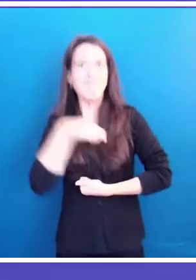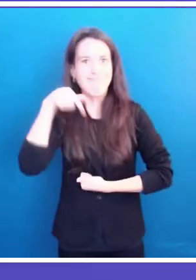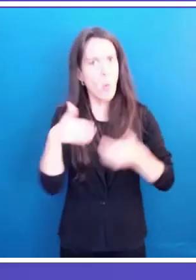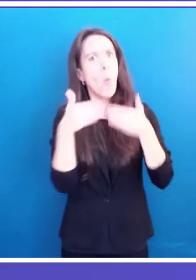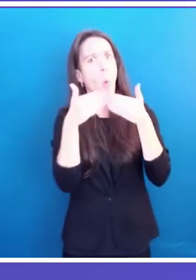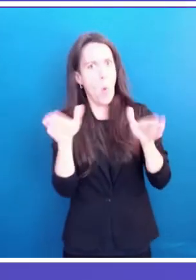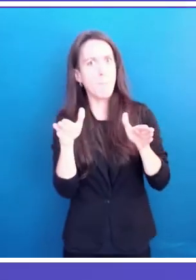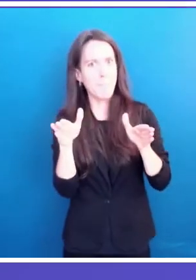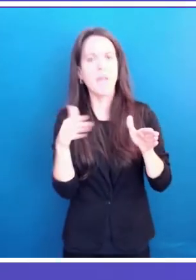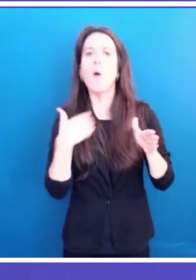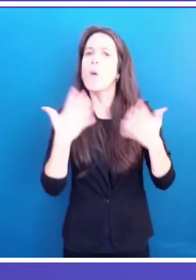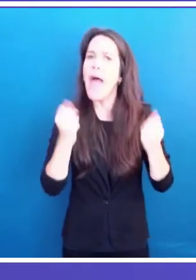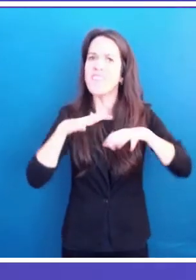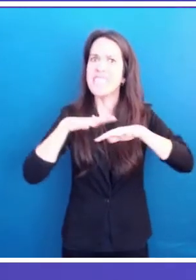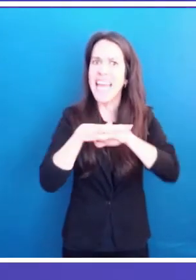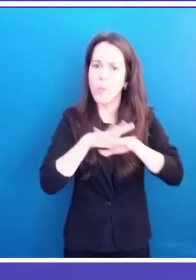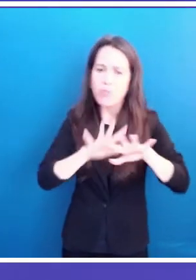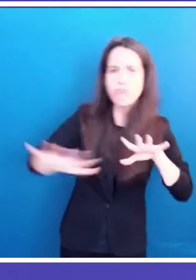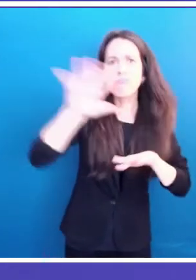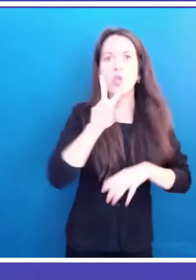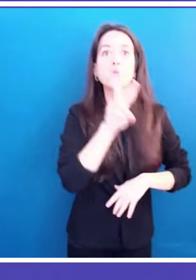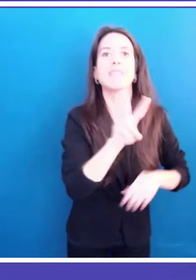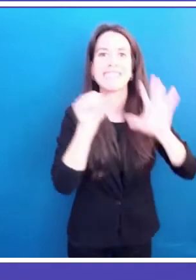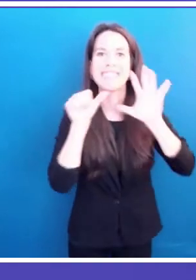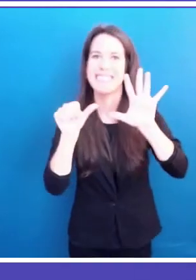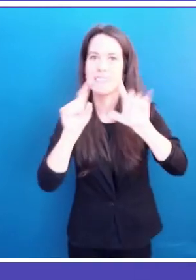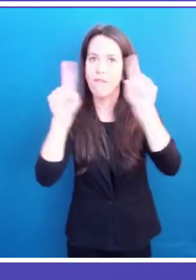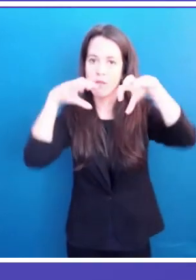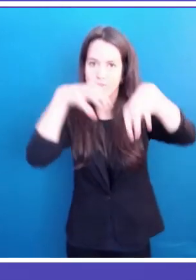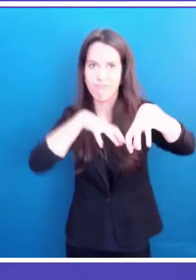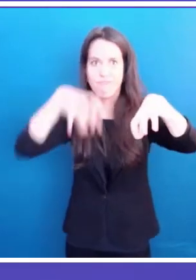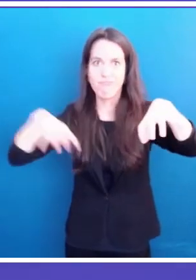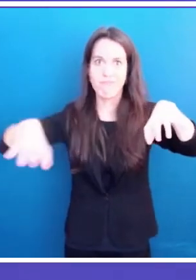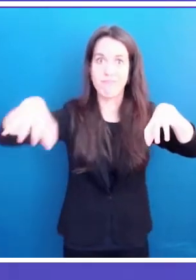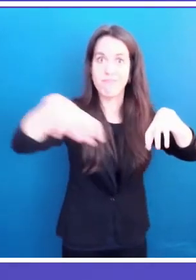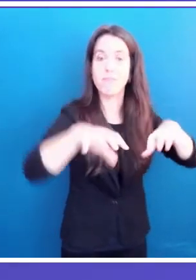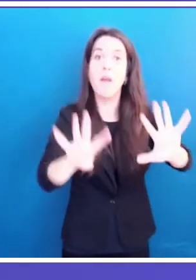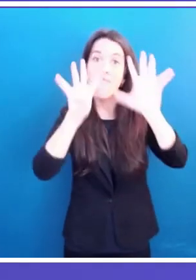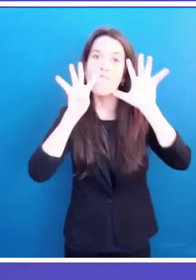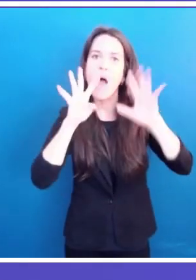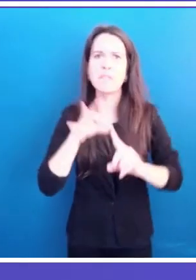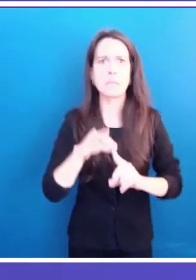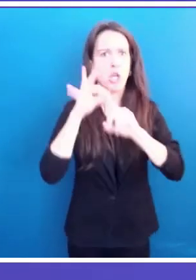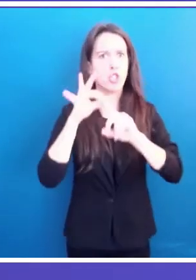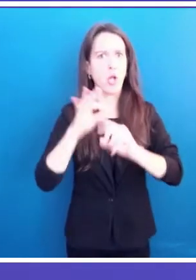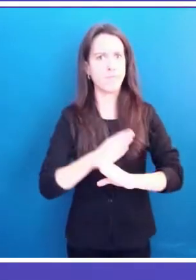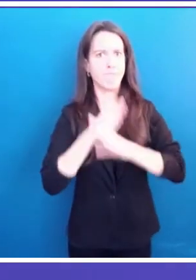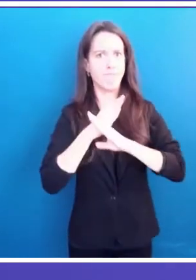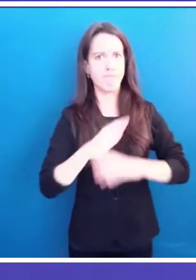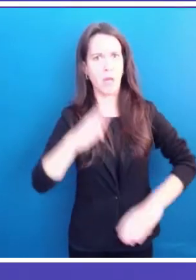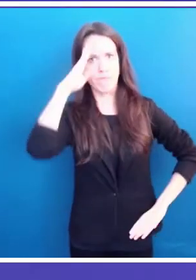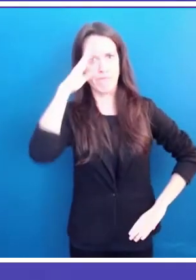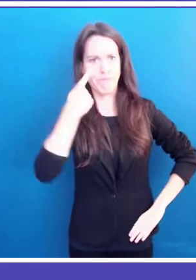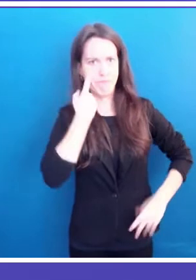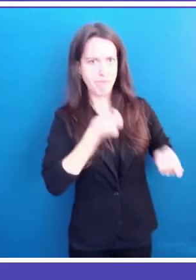نحن لدينا دور للأمان وما نسميها مراكز لمكافحة العنف،